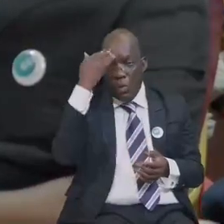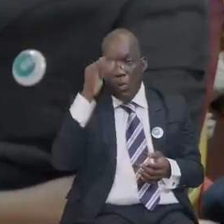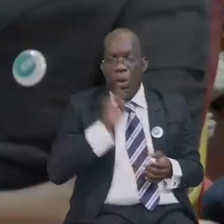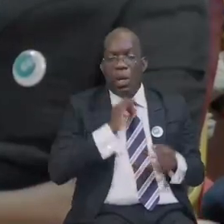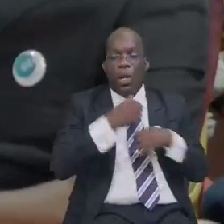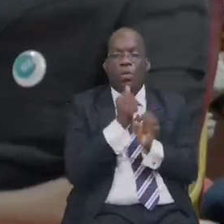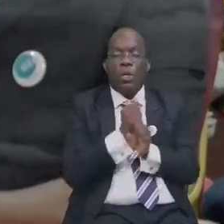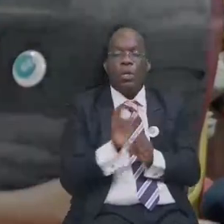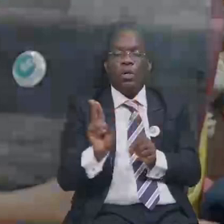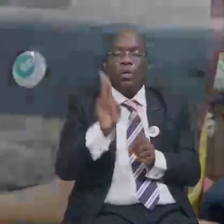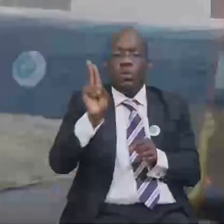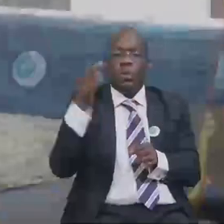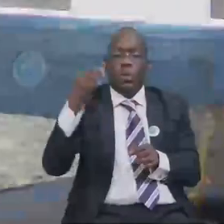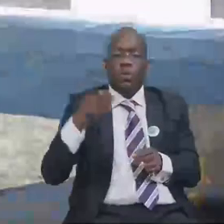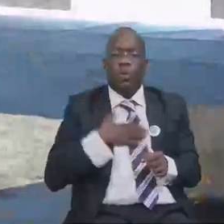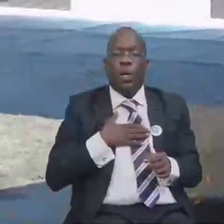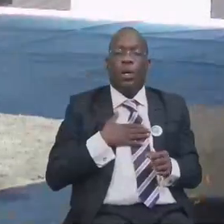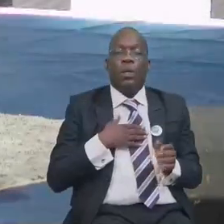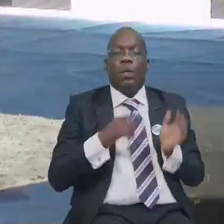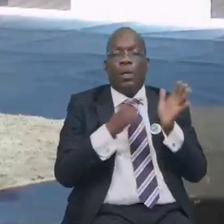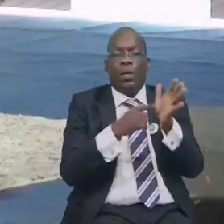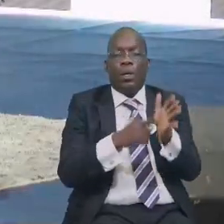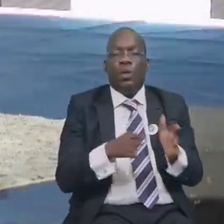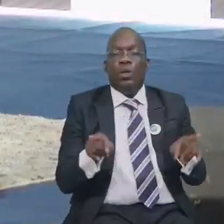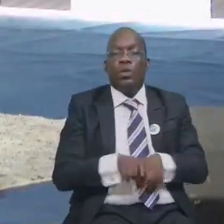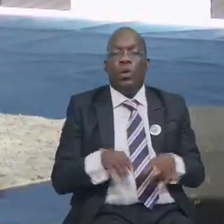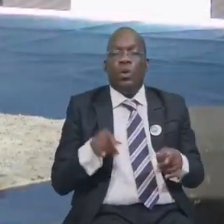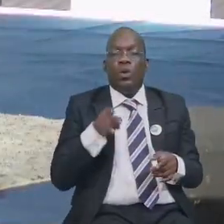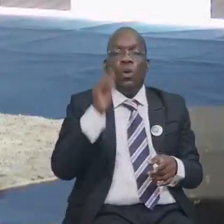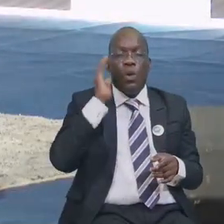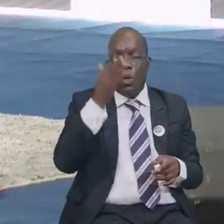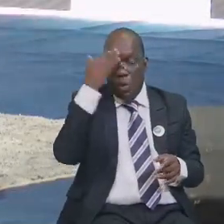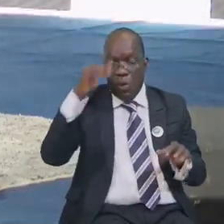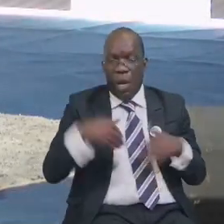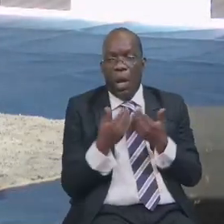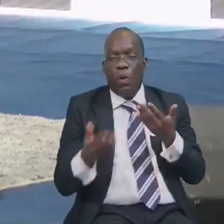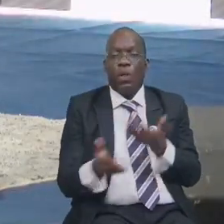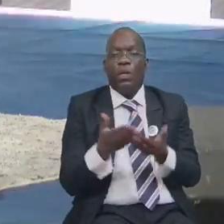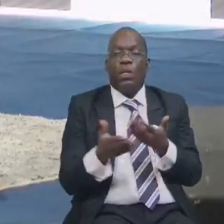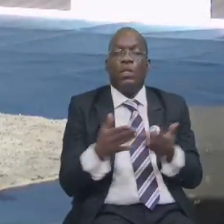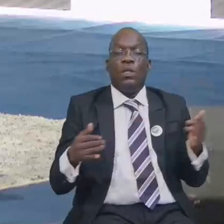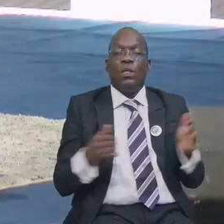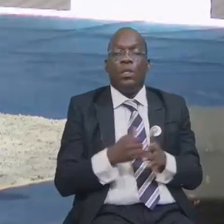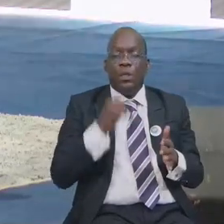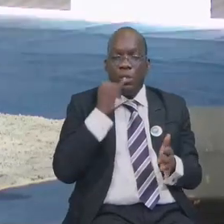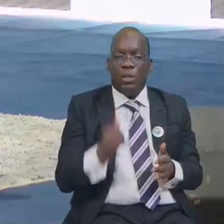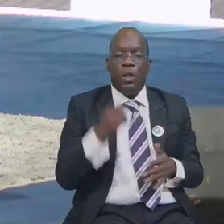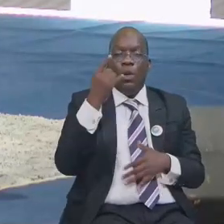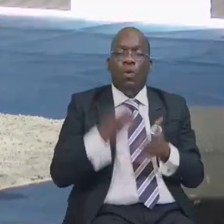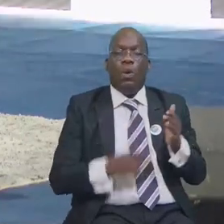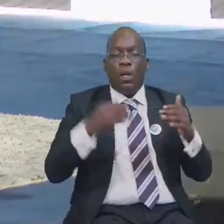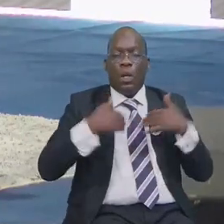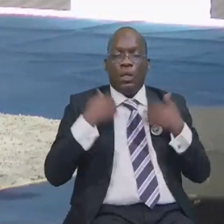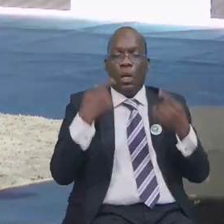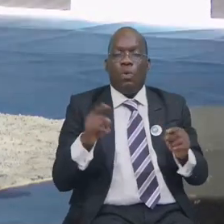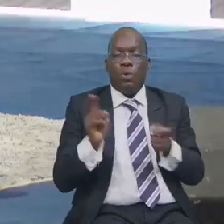J'utilise souvent mon exemple pour que vous puissiez comprendre comment c'est facile. Pour ce qui m'arrive, va t'arriver